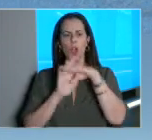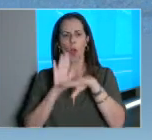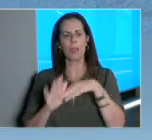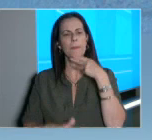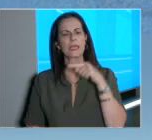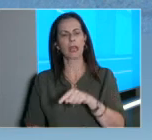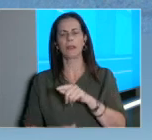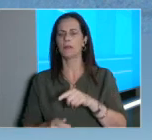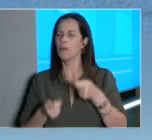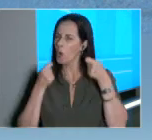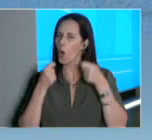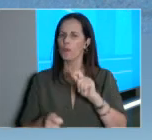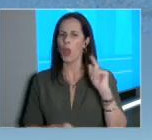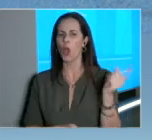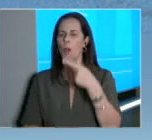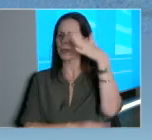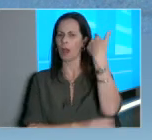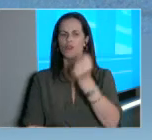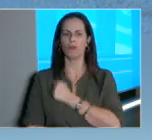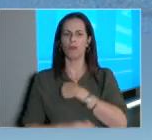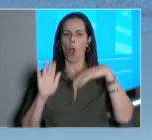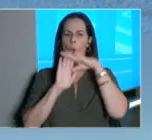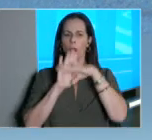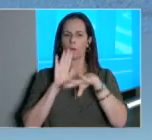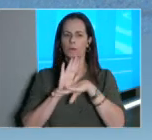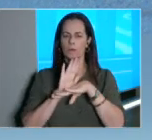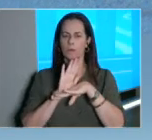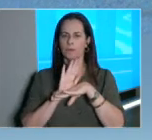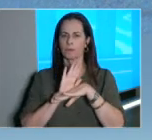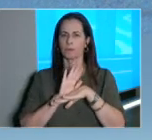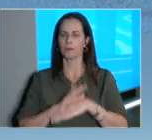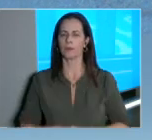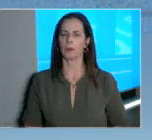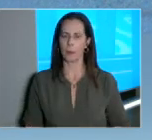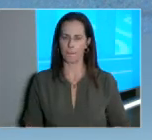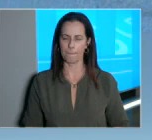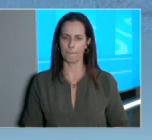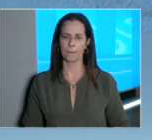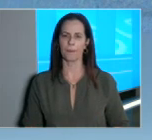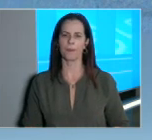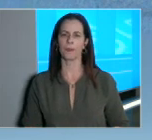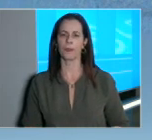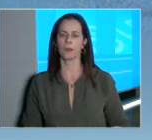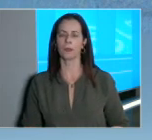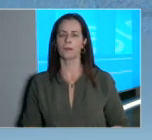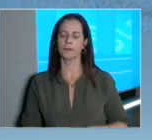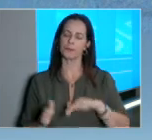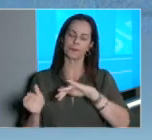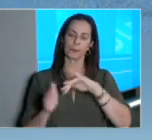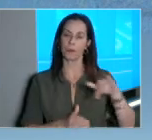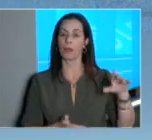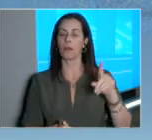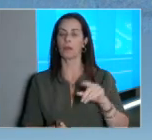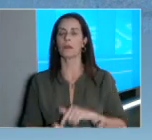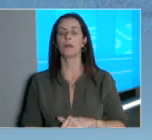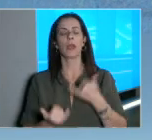במדינת ישראל וכופים עלינו מדינת הלכה שפועלת רק על פי דין תורה. האתר האמריקאי